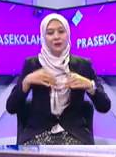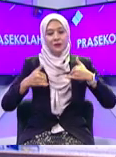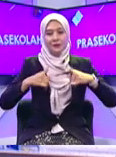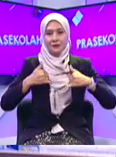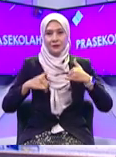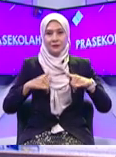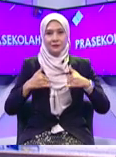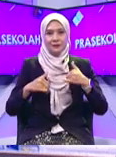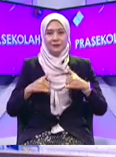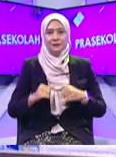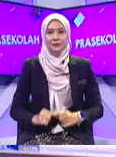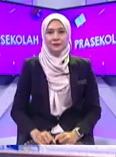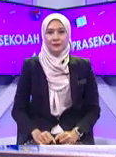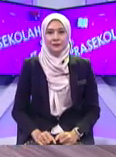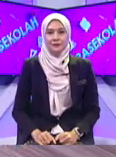oke